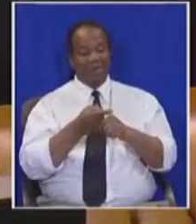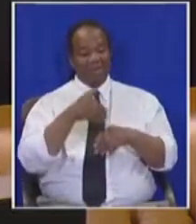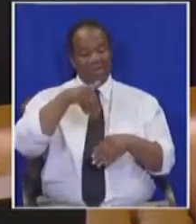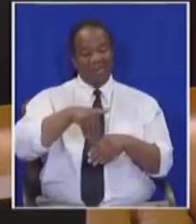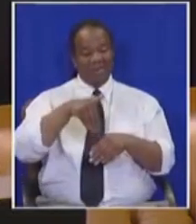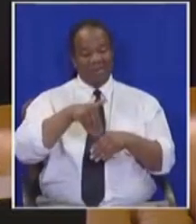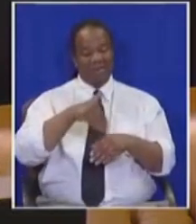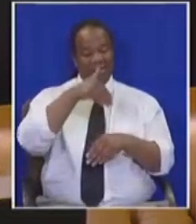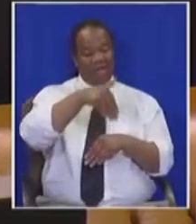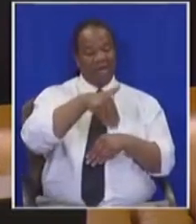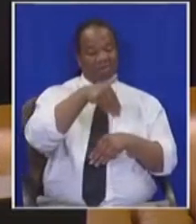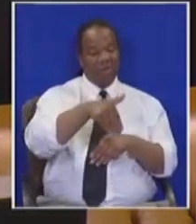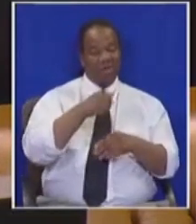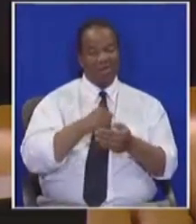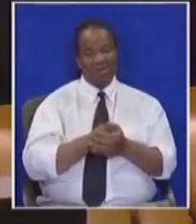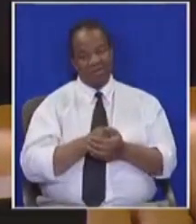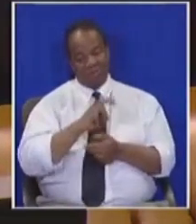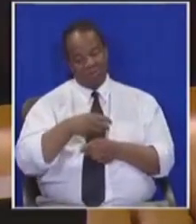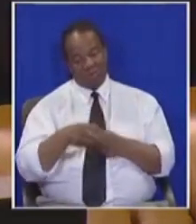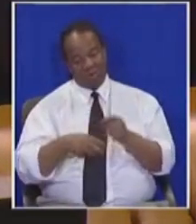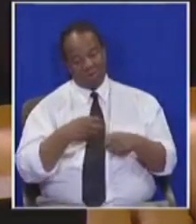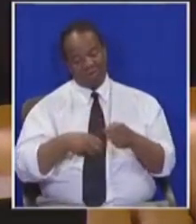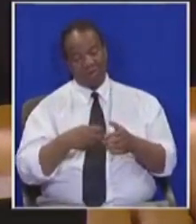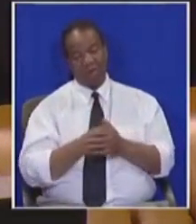ungasitshela siyilendlu yomthetho.